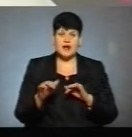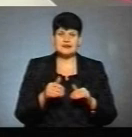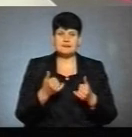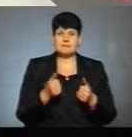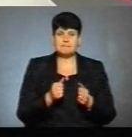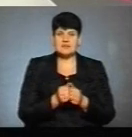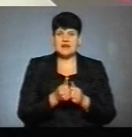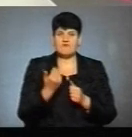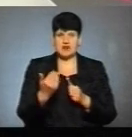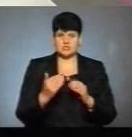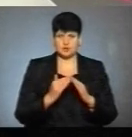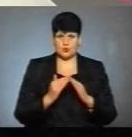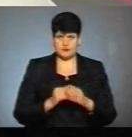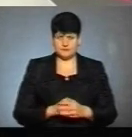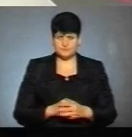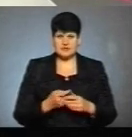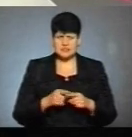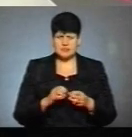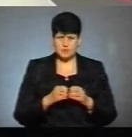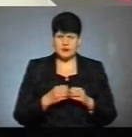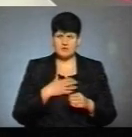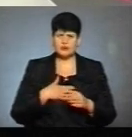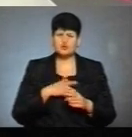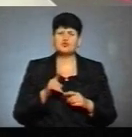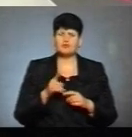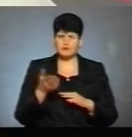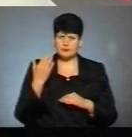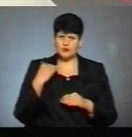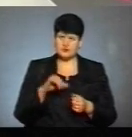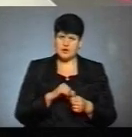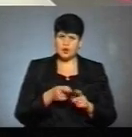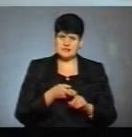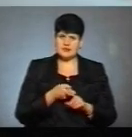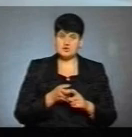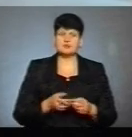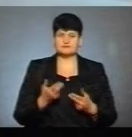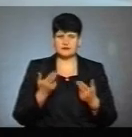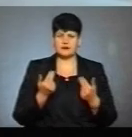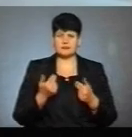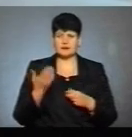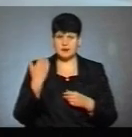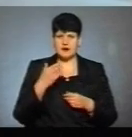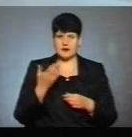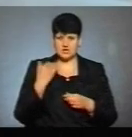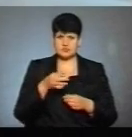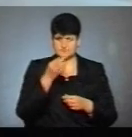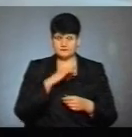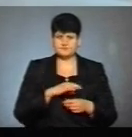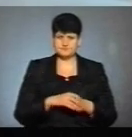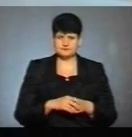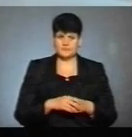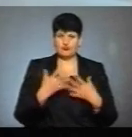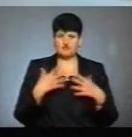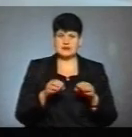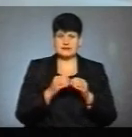домів. Ця проблема вас так сильно хвилює, тому що в минулому ви наркозалежний? Так. Раніше я вживав. Вже